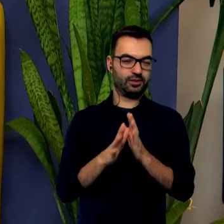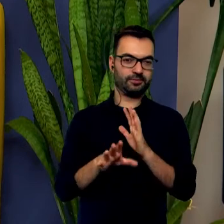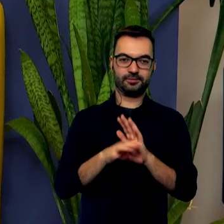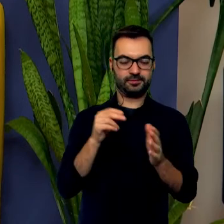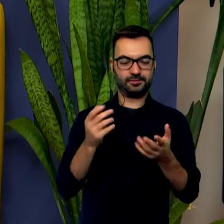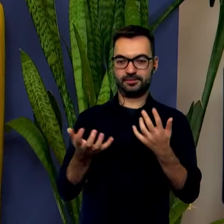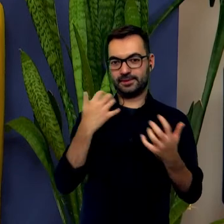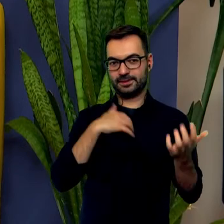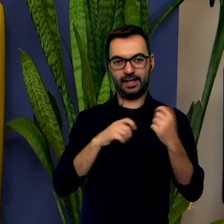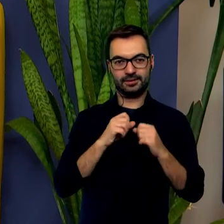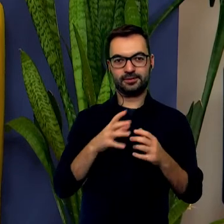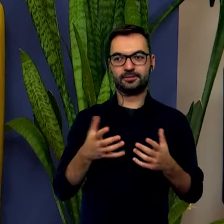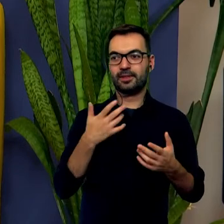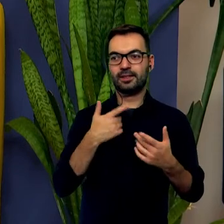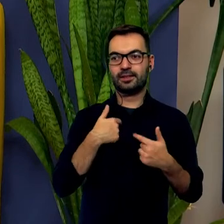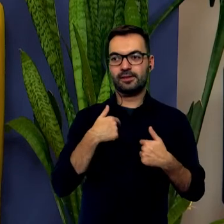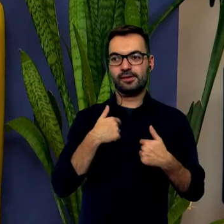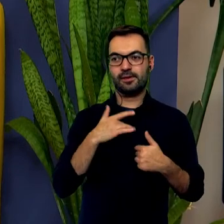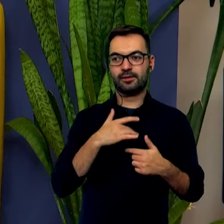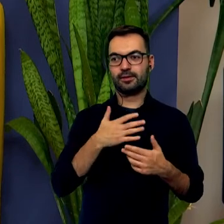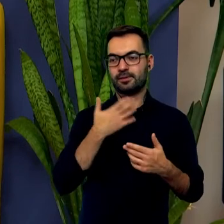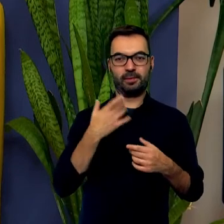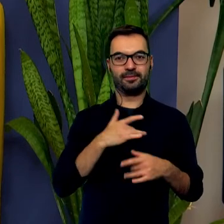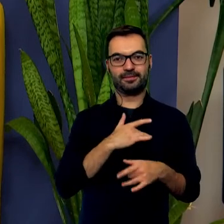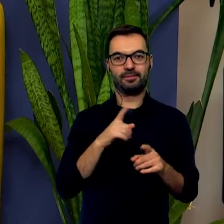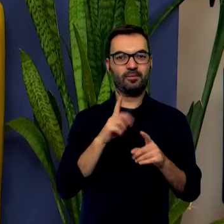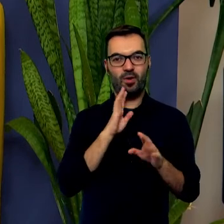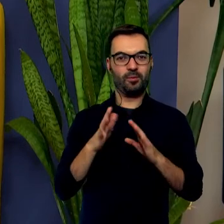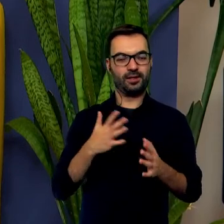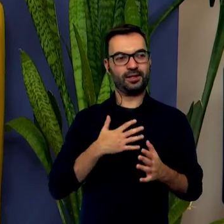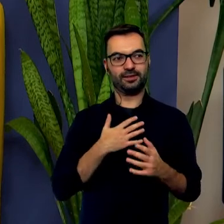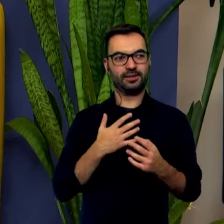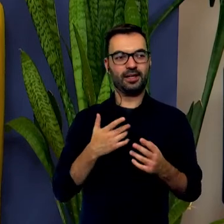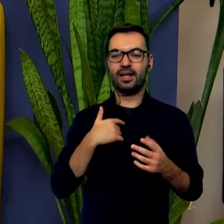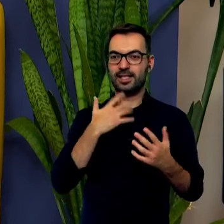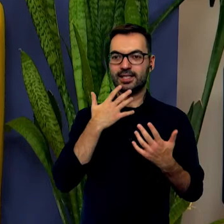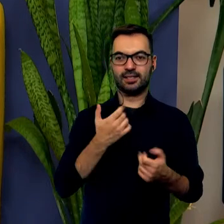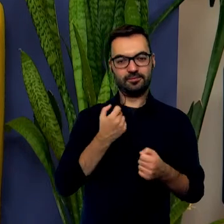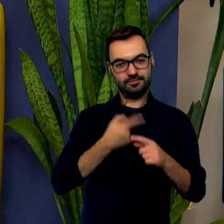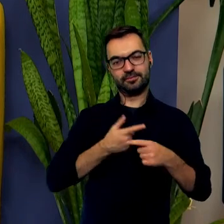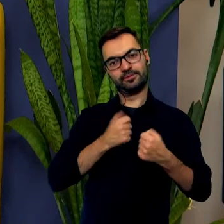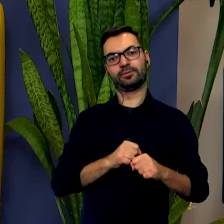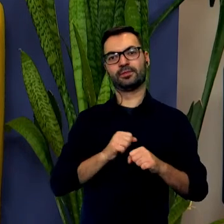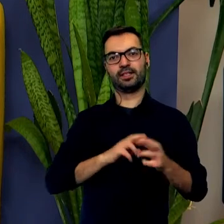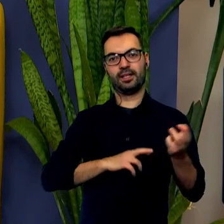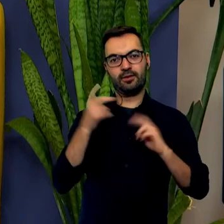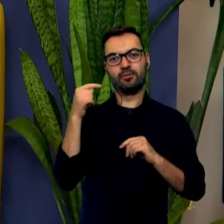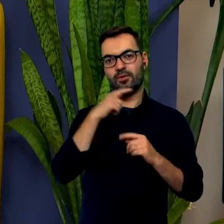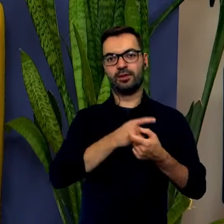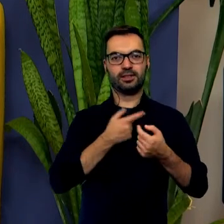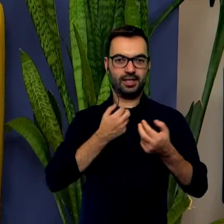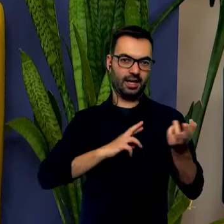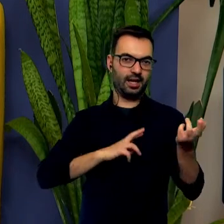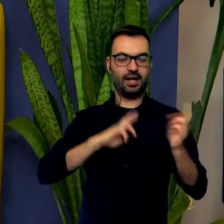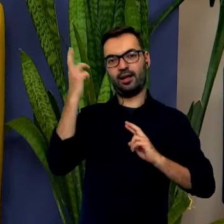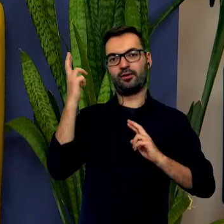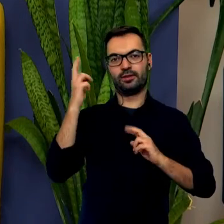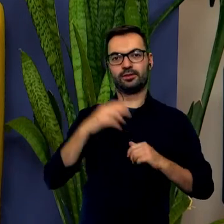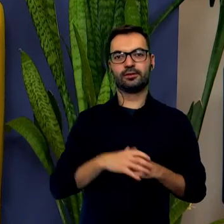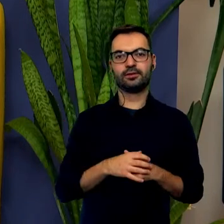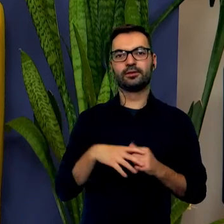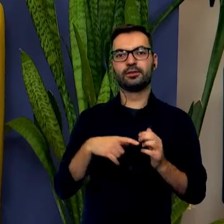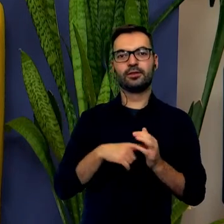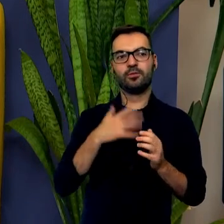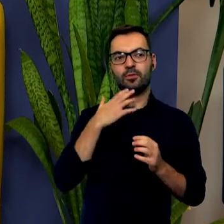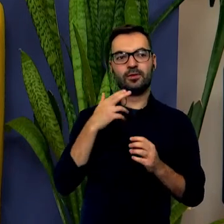książkę, bo nie mam takiej żyłki w sobie, a jednocześnie bardzo bym chciała móc zareagować i umieć zareagować w danych momentach.